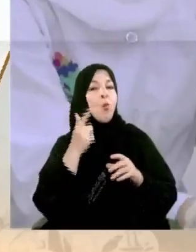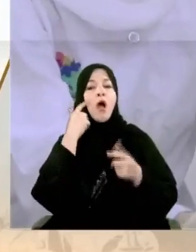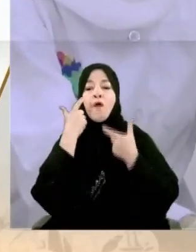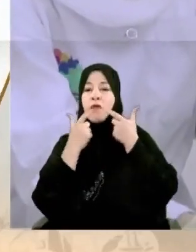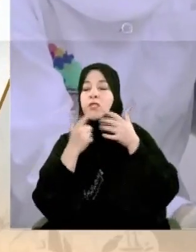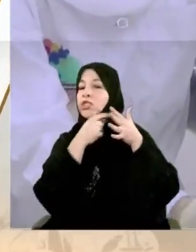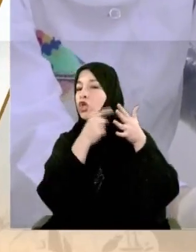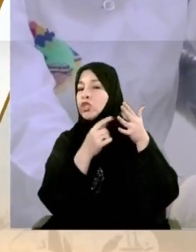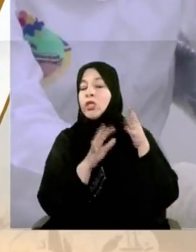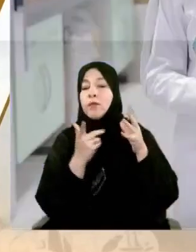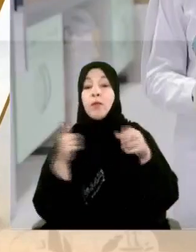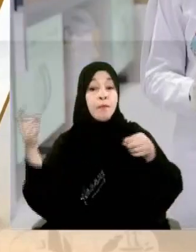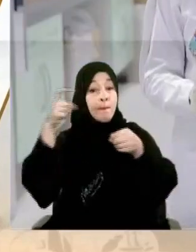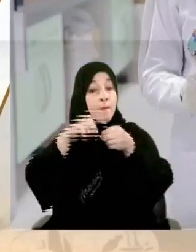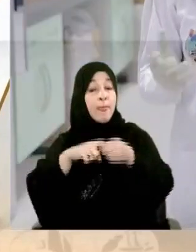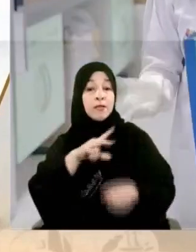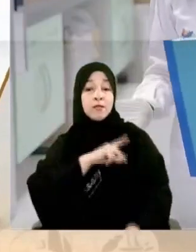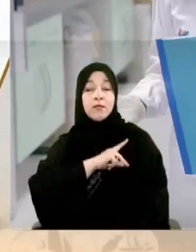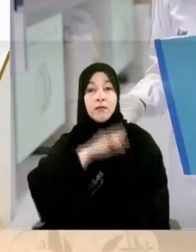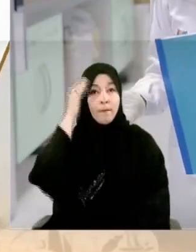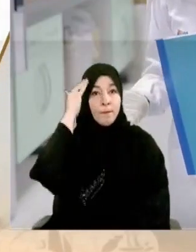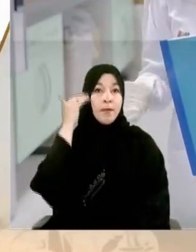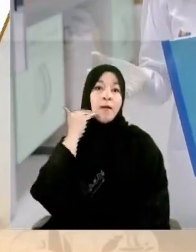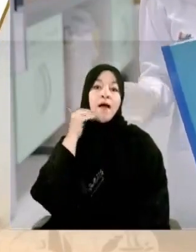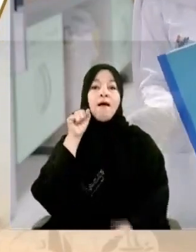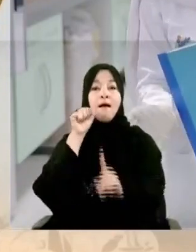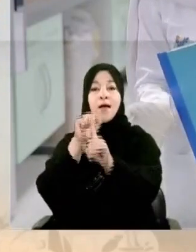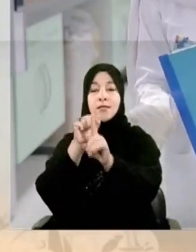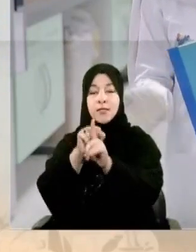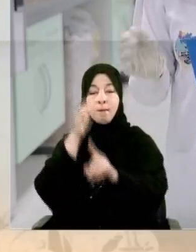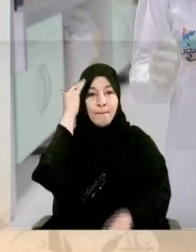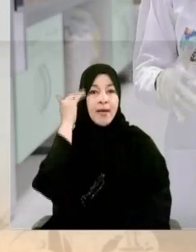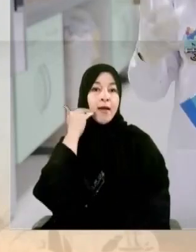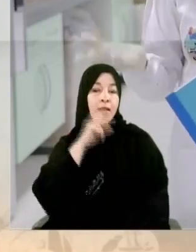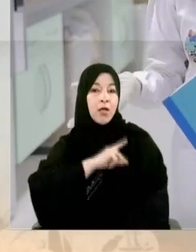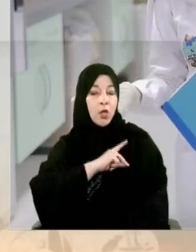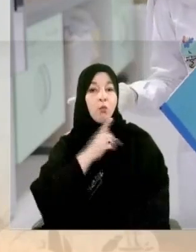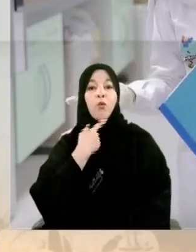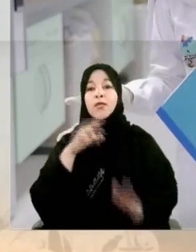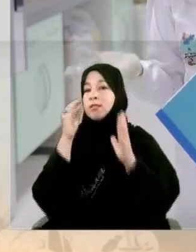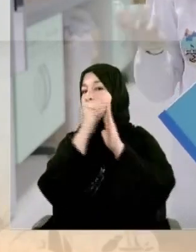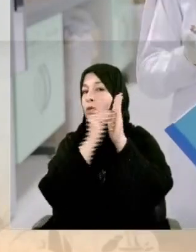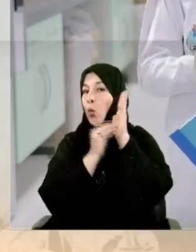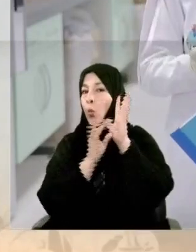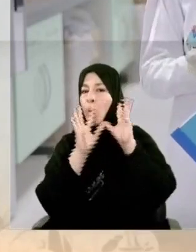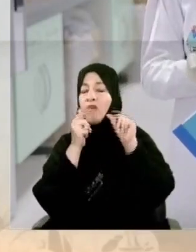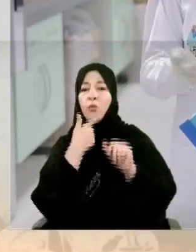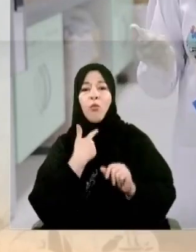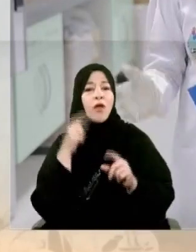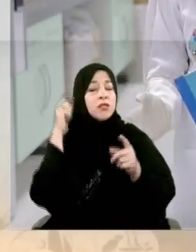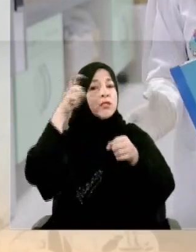والضوابط للطالبات، كون هذه المسابقة خاصة للفتيات. فيتم تسجيل عبر الرابط الإلكتروني